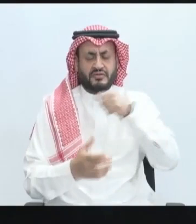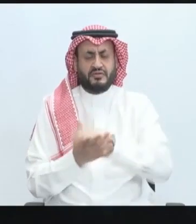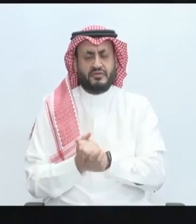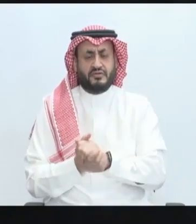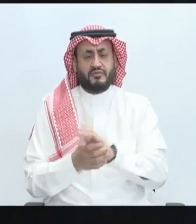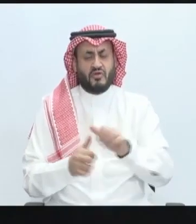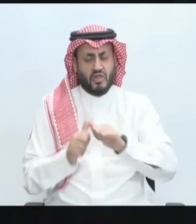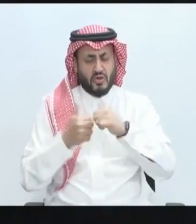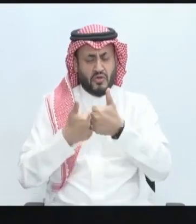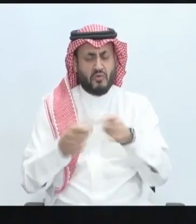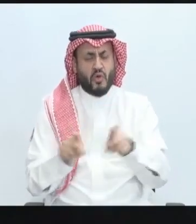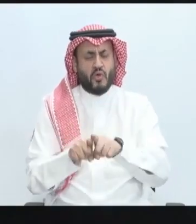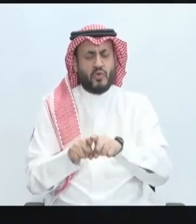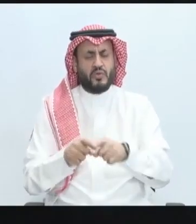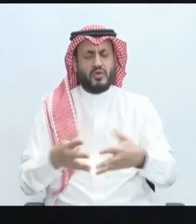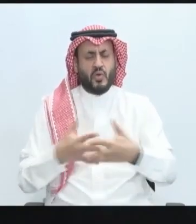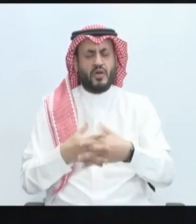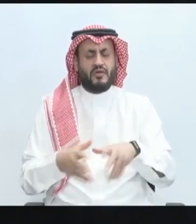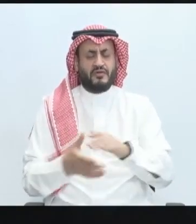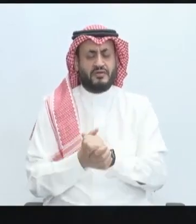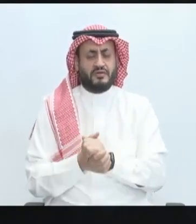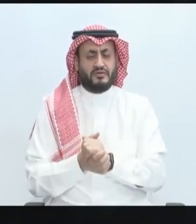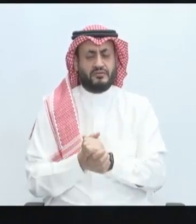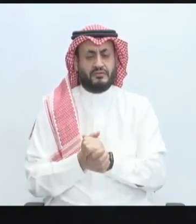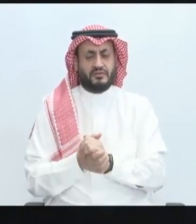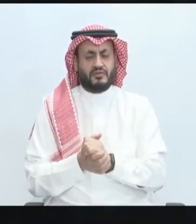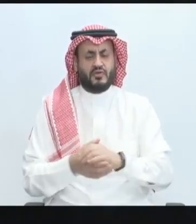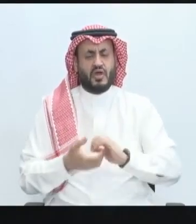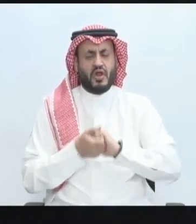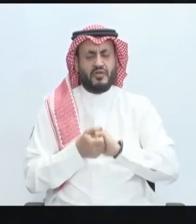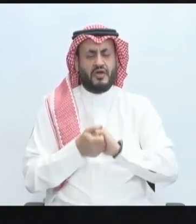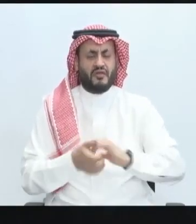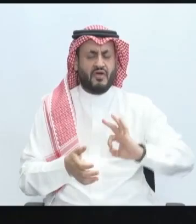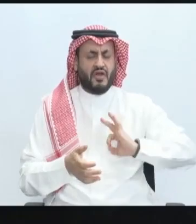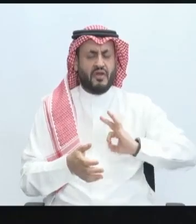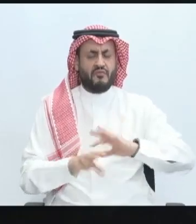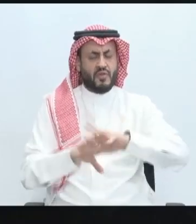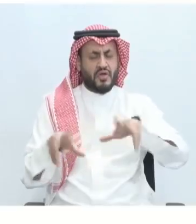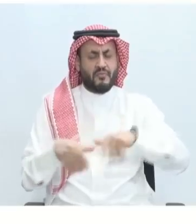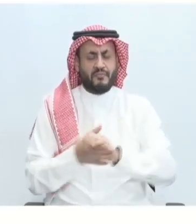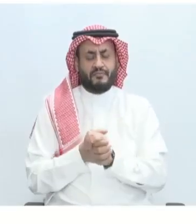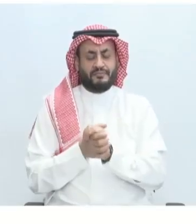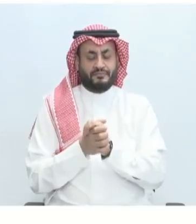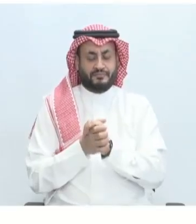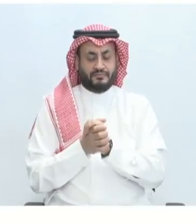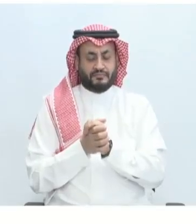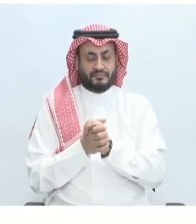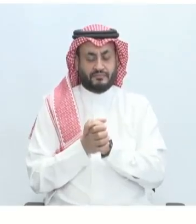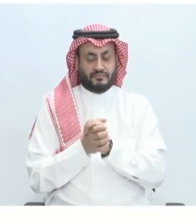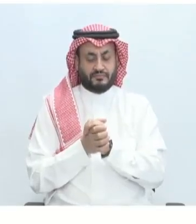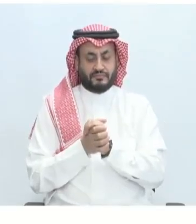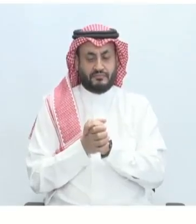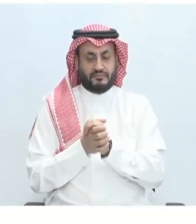الواحده والمجتمع الواحد الذي يتعاطف مع بعضه البعض ويترا احم في ما بينه لهذا حينما